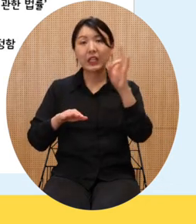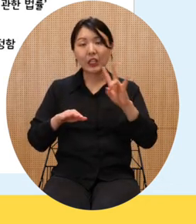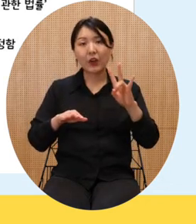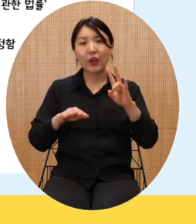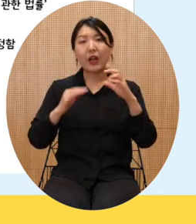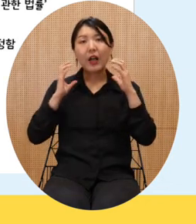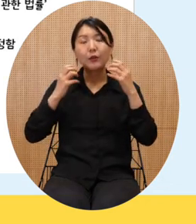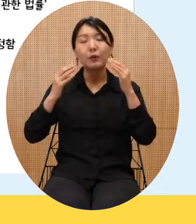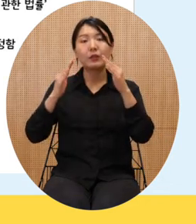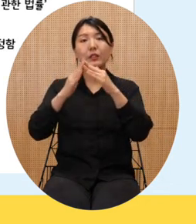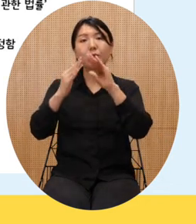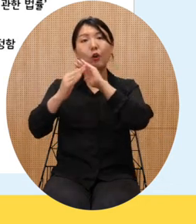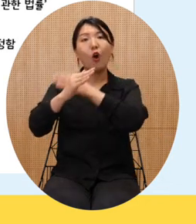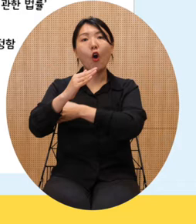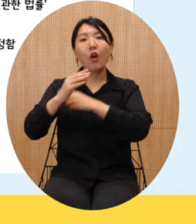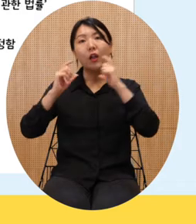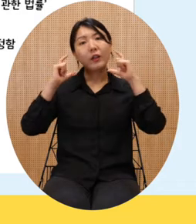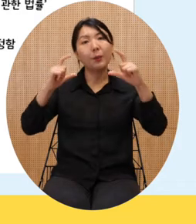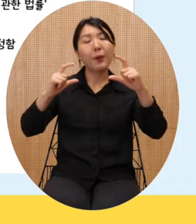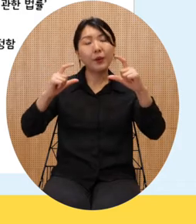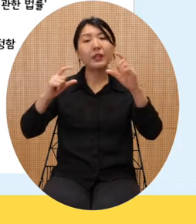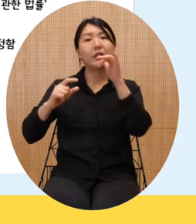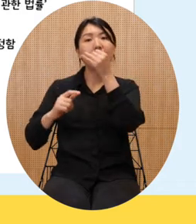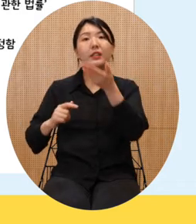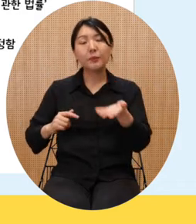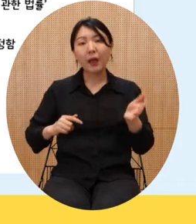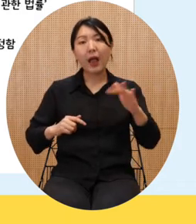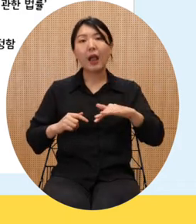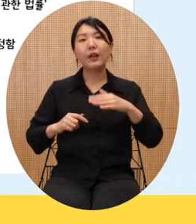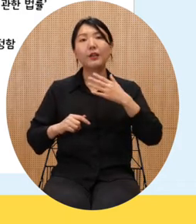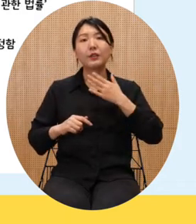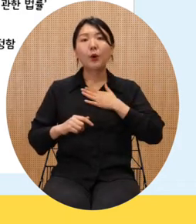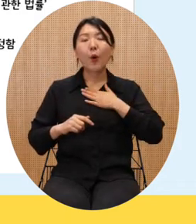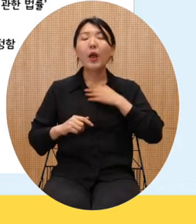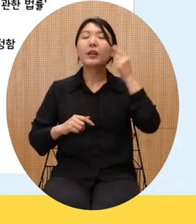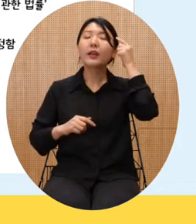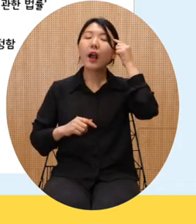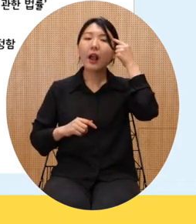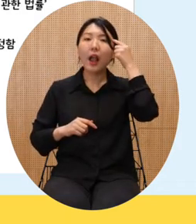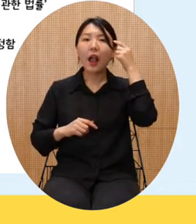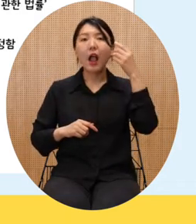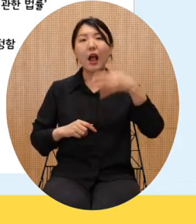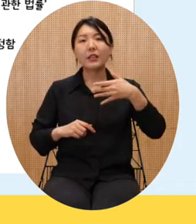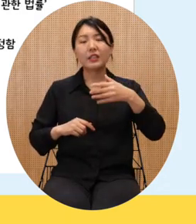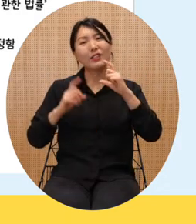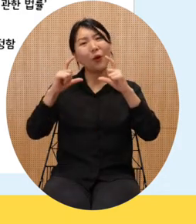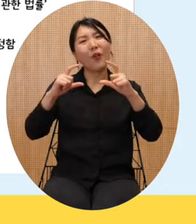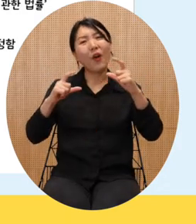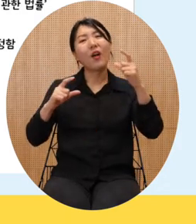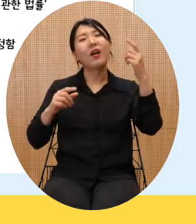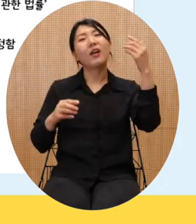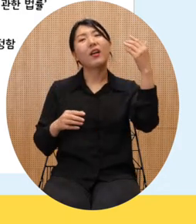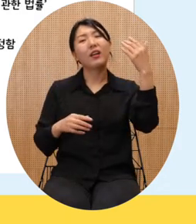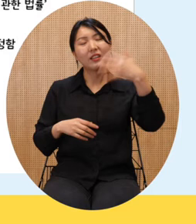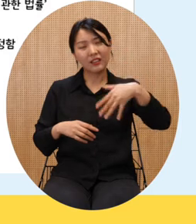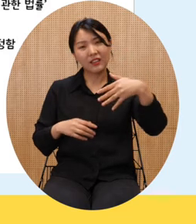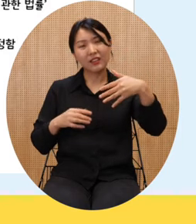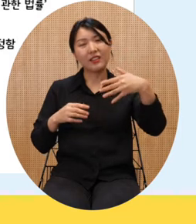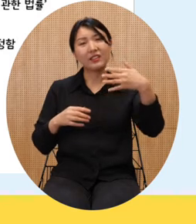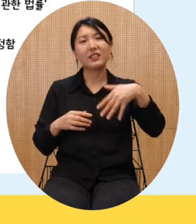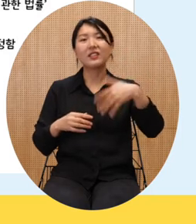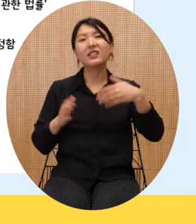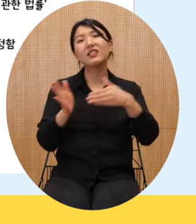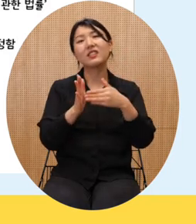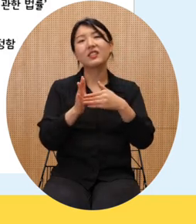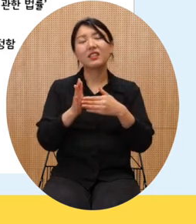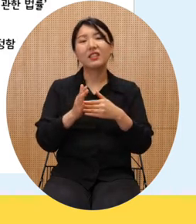이 자리에서 거의 시흥에서 아동 주거권 선언을 해주셨지만 저의 판단으로는 아직은 좀 선언에